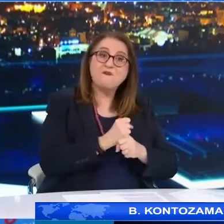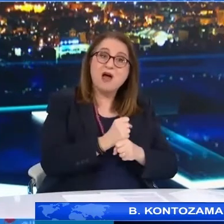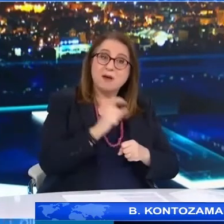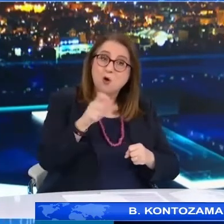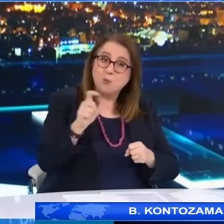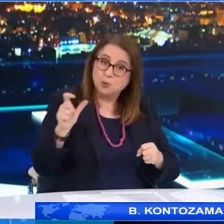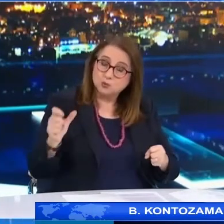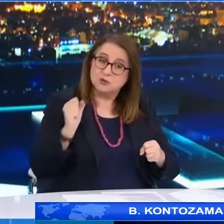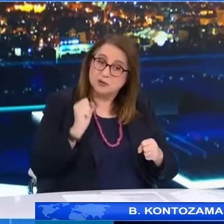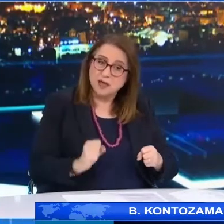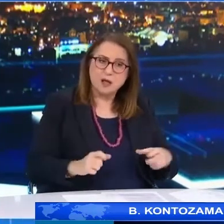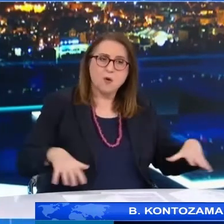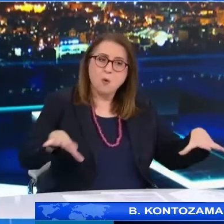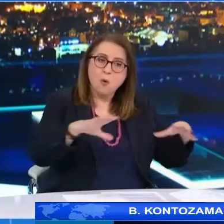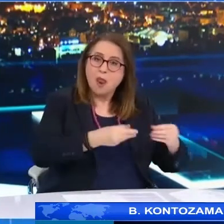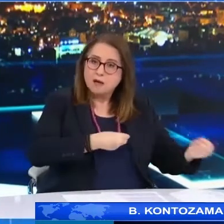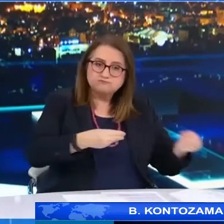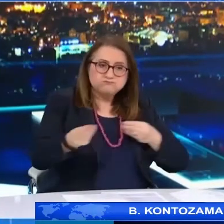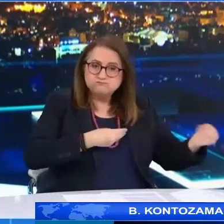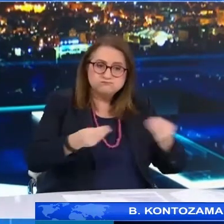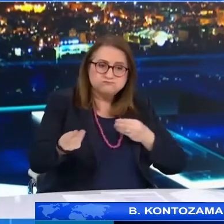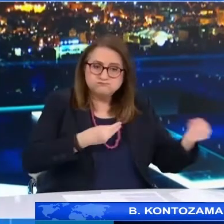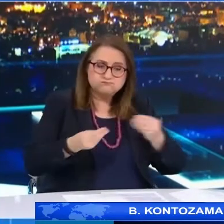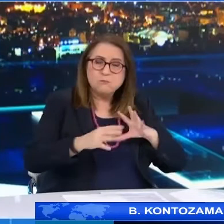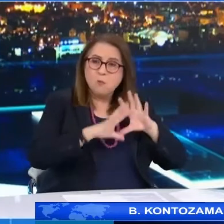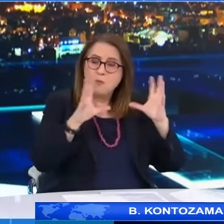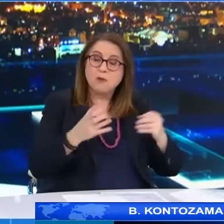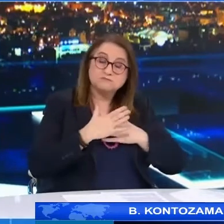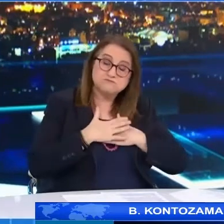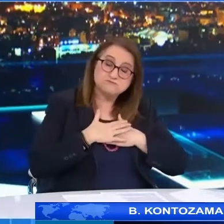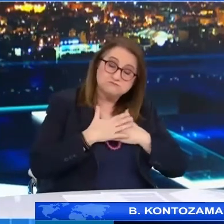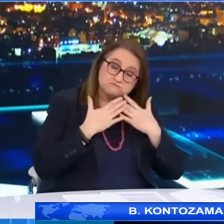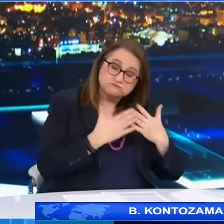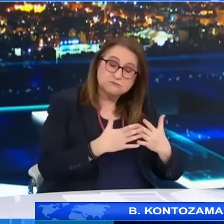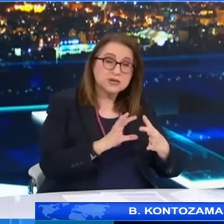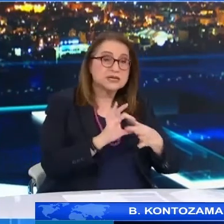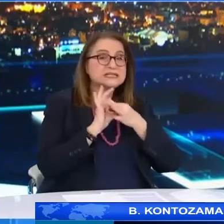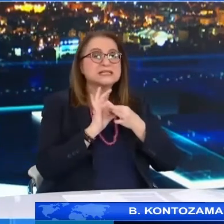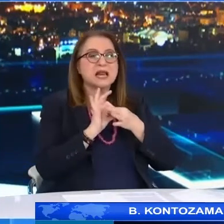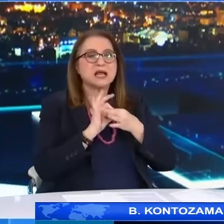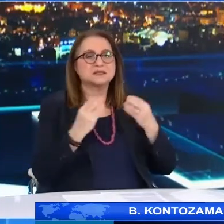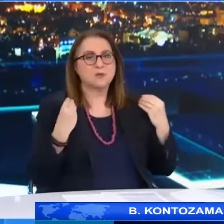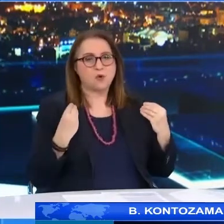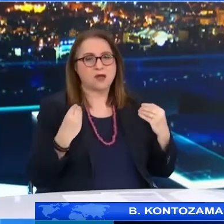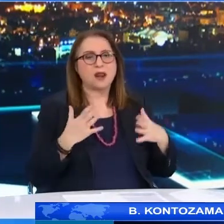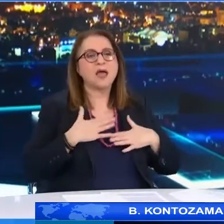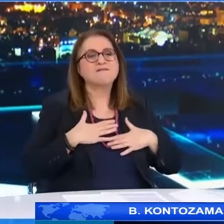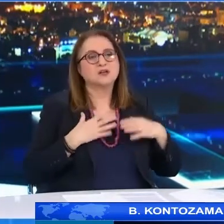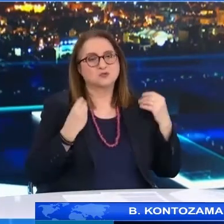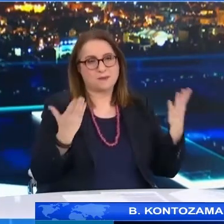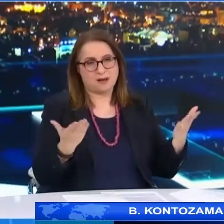εγχειρήματος διάθεσης των τεστ στον πληθυσμό. Η συνεργασία μας είναι άριστη και τους ευχαριστούμε πολύ γι'